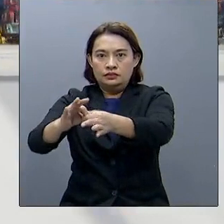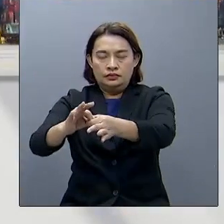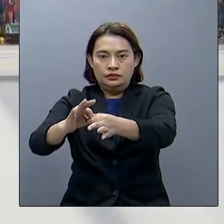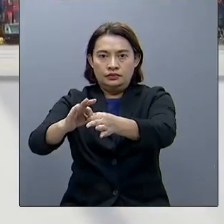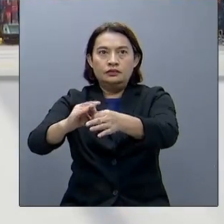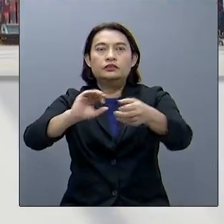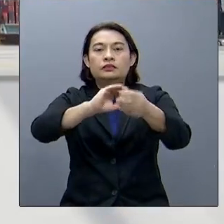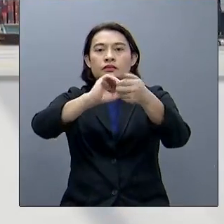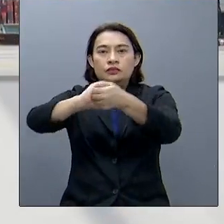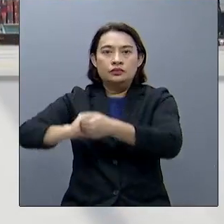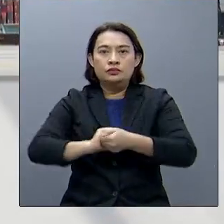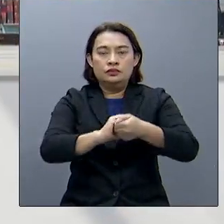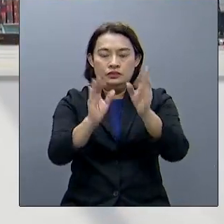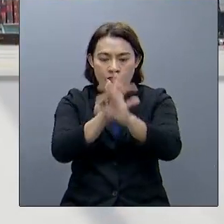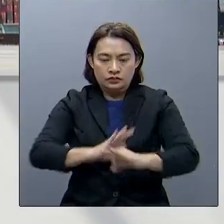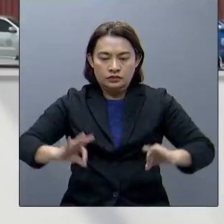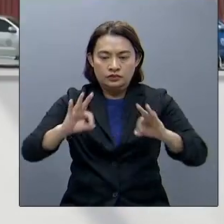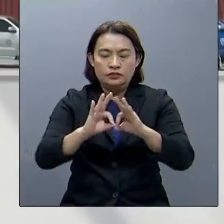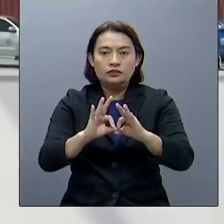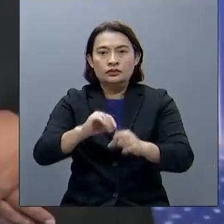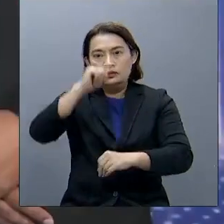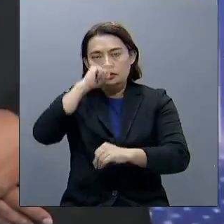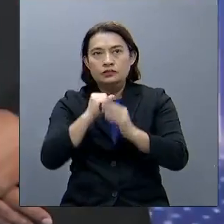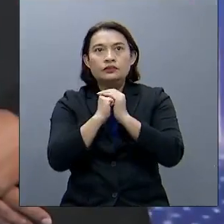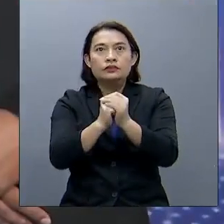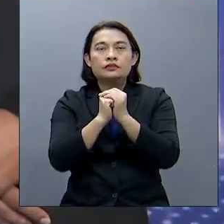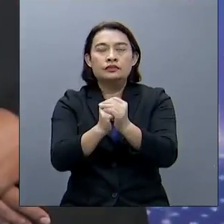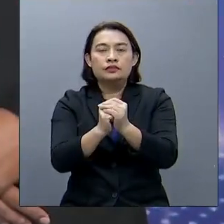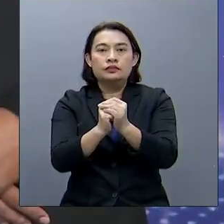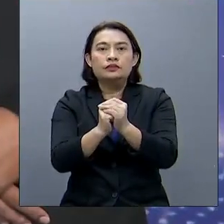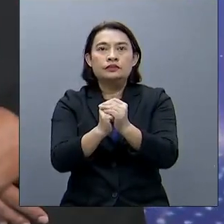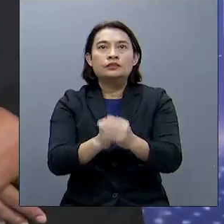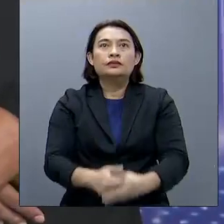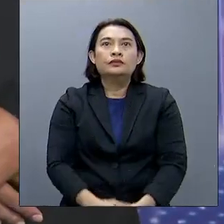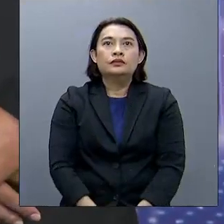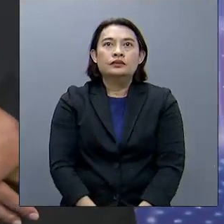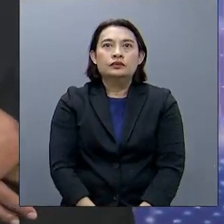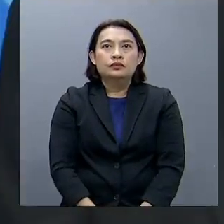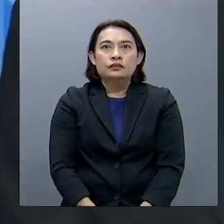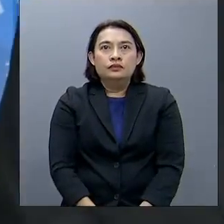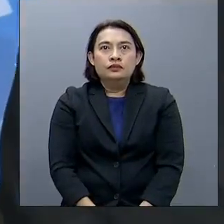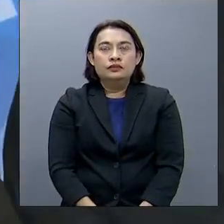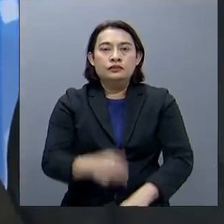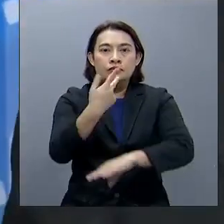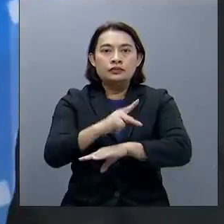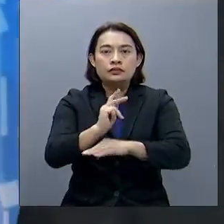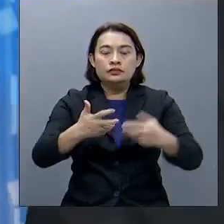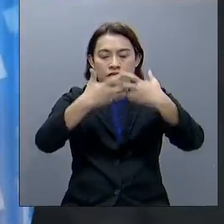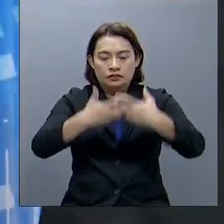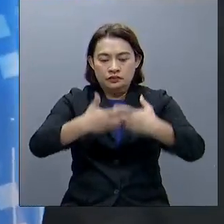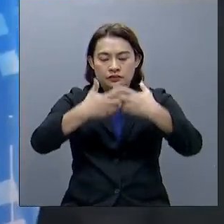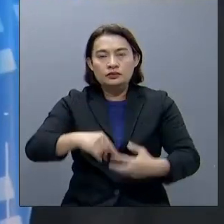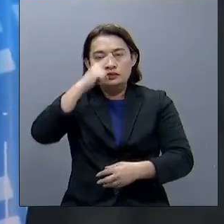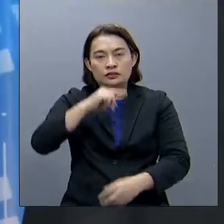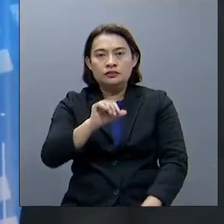การลงทุนระหว่างภาคธุรกิจไทยและจีนให้สะดวกยิ่งขึ้นค่ะ ขณะที่ประธานสภาอุตสาหกรรมแห่งประเทศไทยหรือว่าส